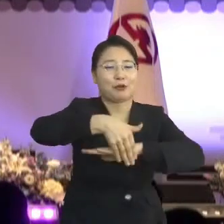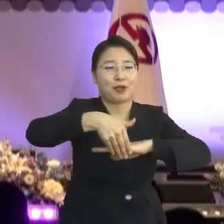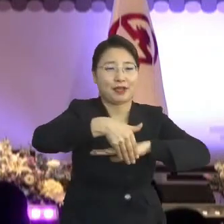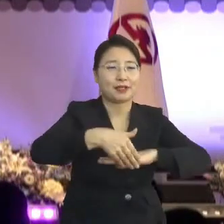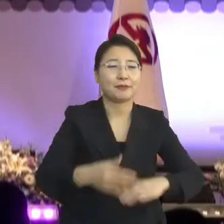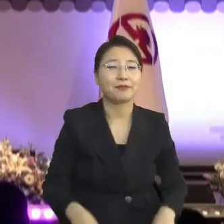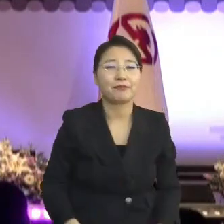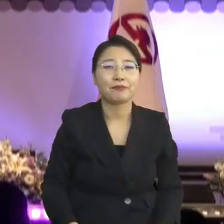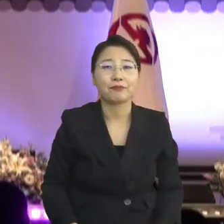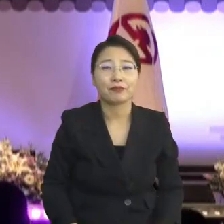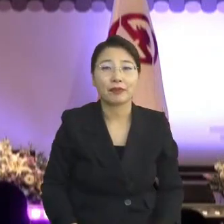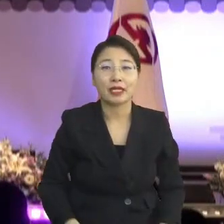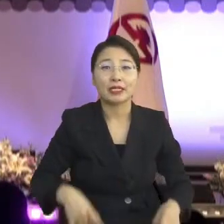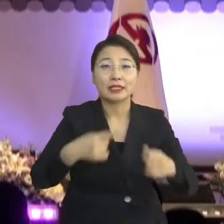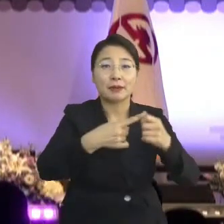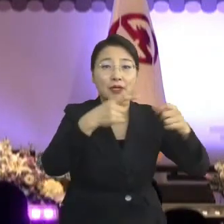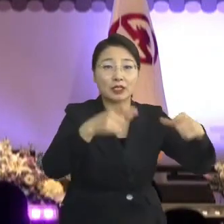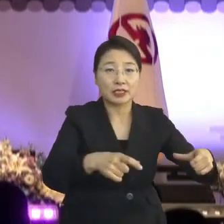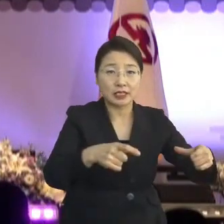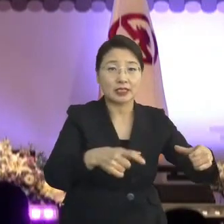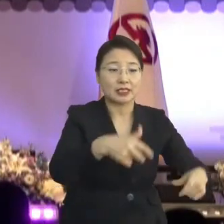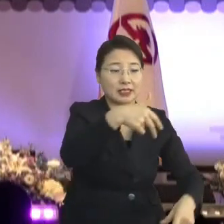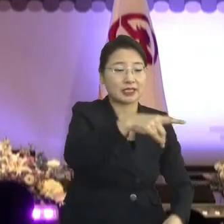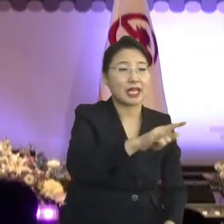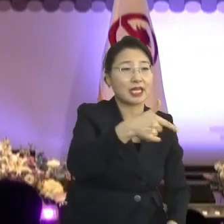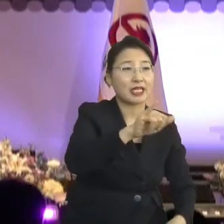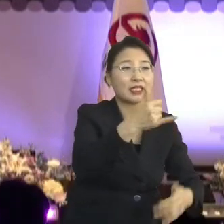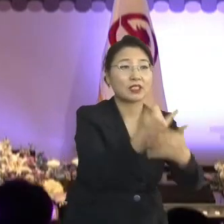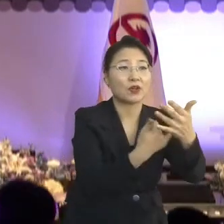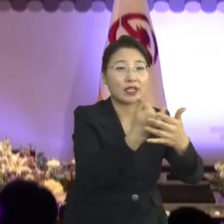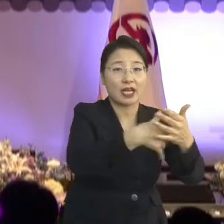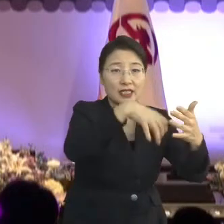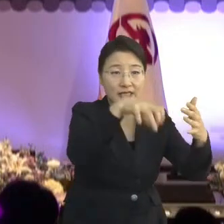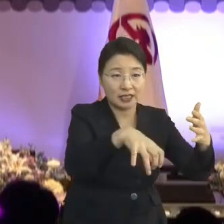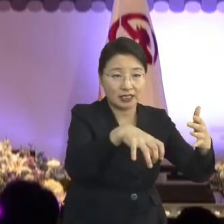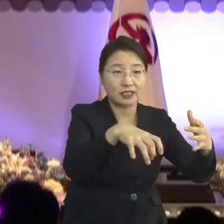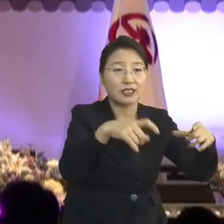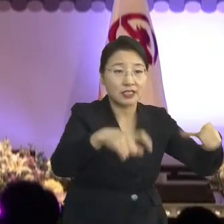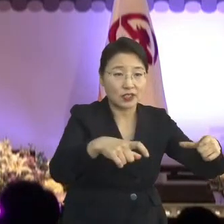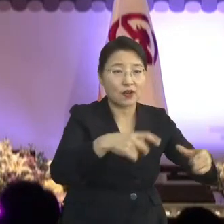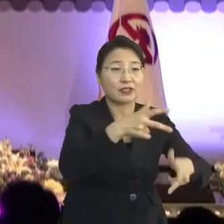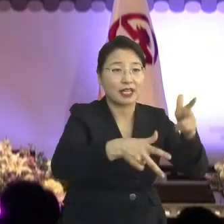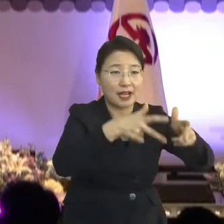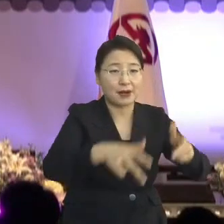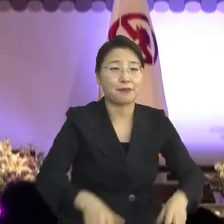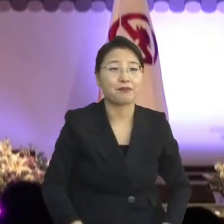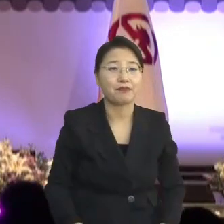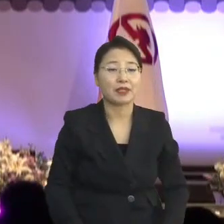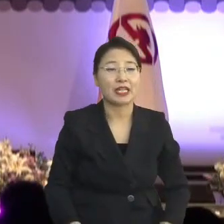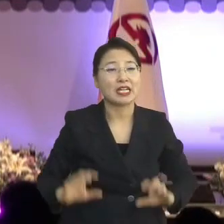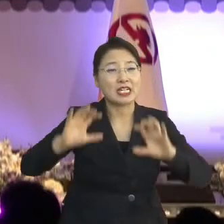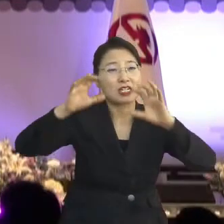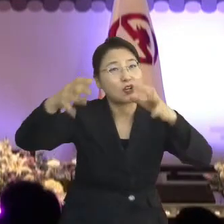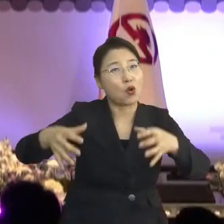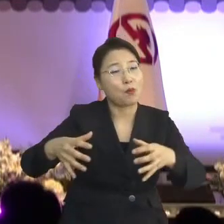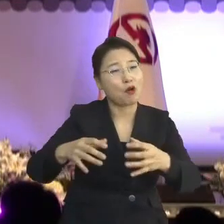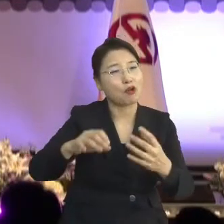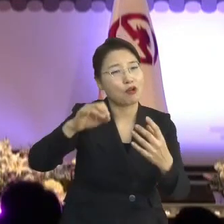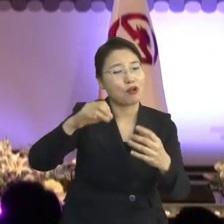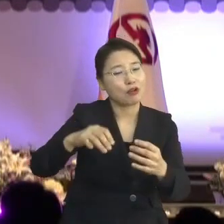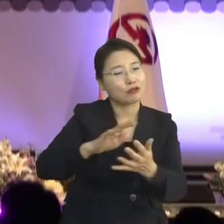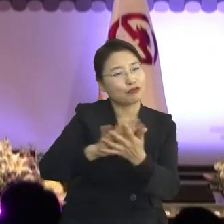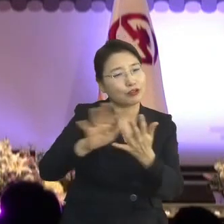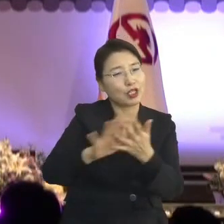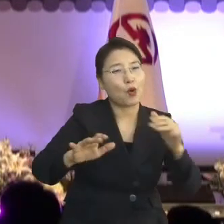먼저 제1권역 제2 청량리 지역 역점 사업입니다. 글로벌 탑5 청량